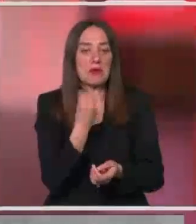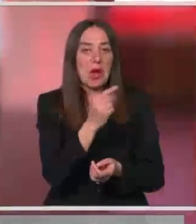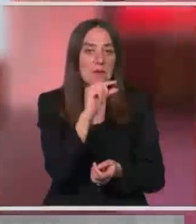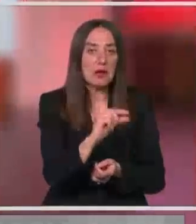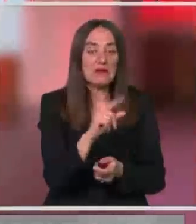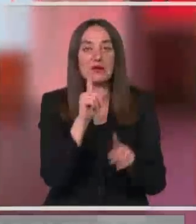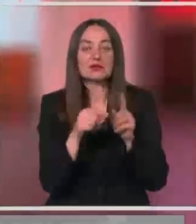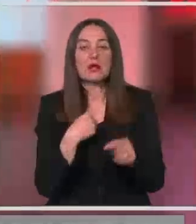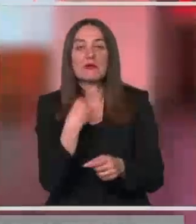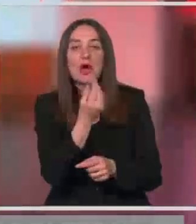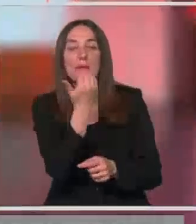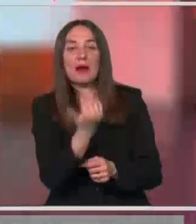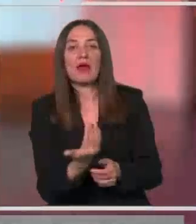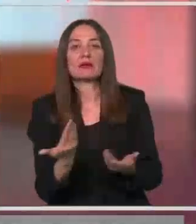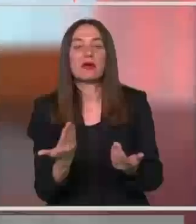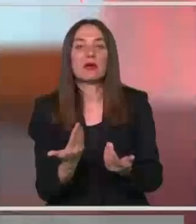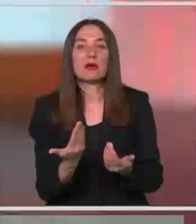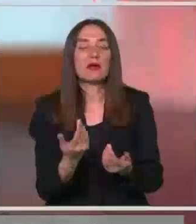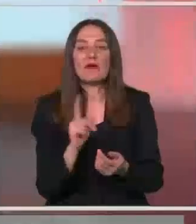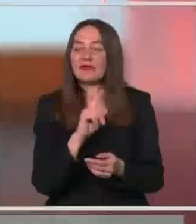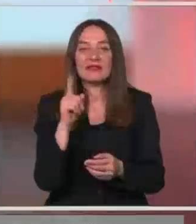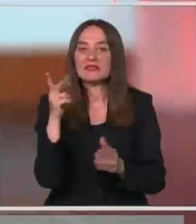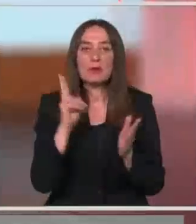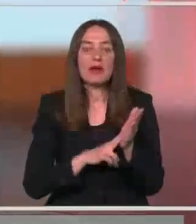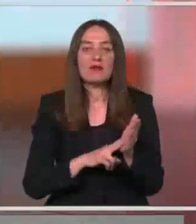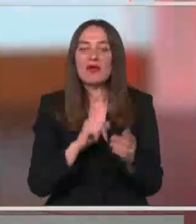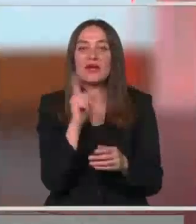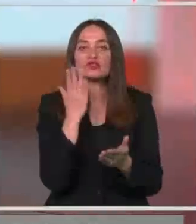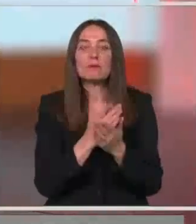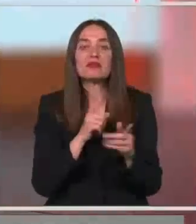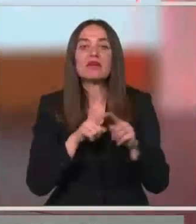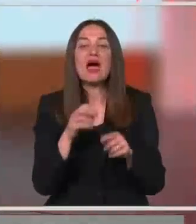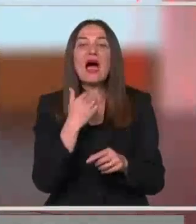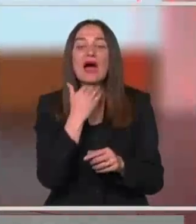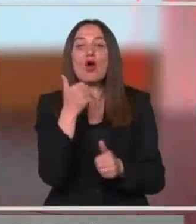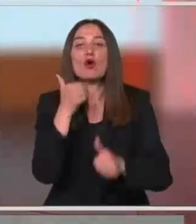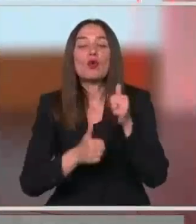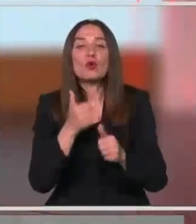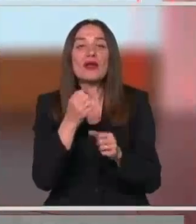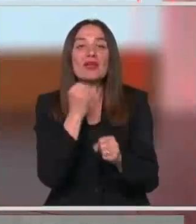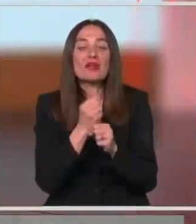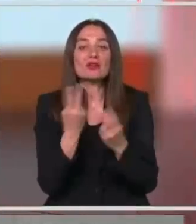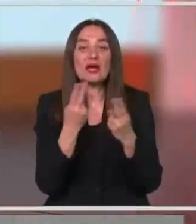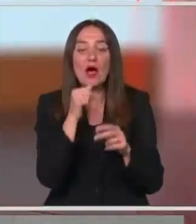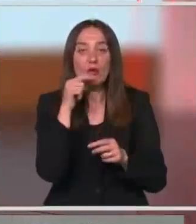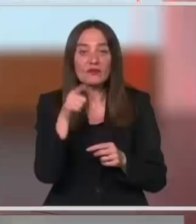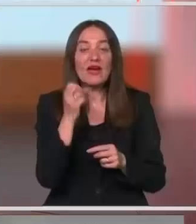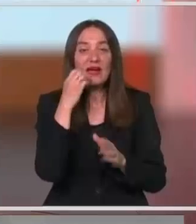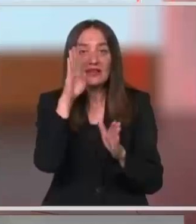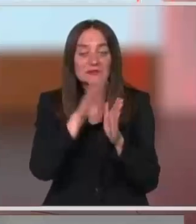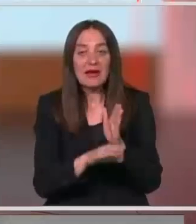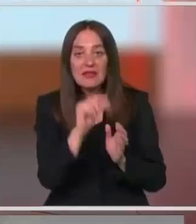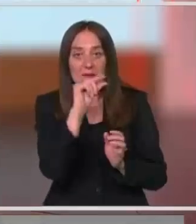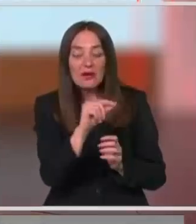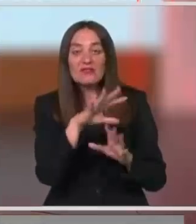minimalac ili im dao plate koje... Pa niste u pravu. Neće mu biti isto ako je u konkurentnoj delatnosti kao što je kod vas i ako kada smanji na